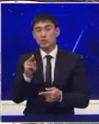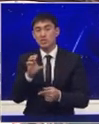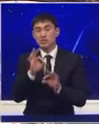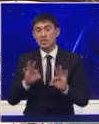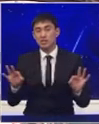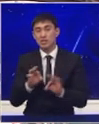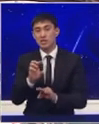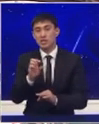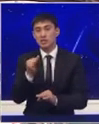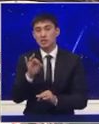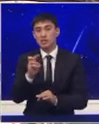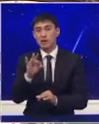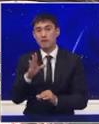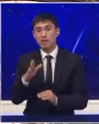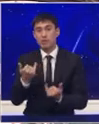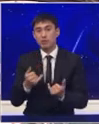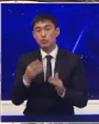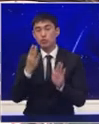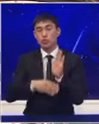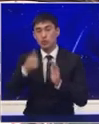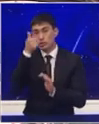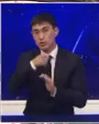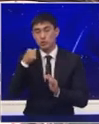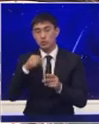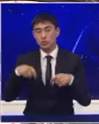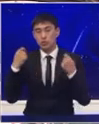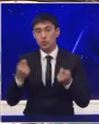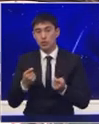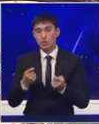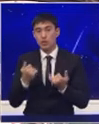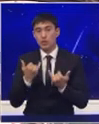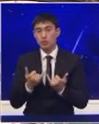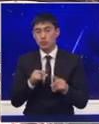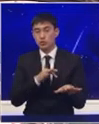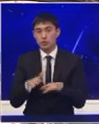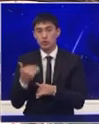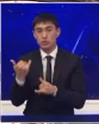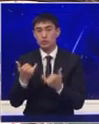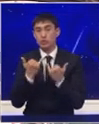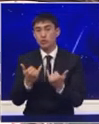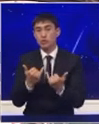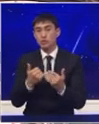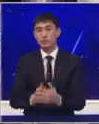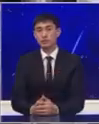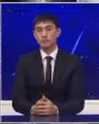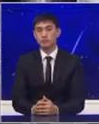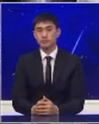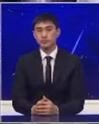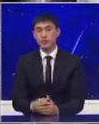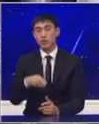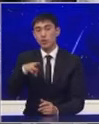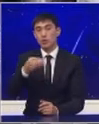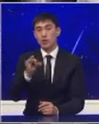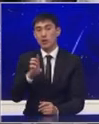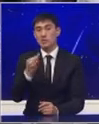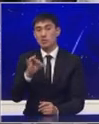Тоқпай Исабеков ағамыздың бүгін 90 жылдық тойы бүгінгі іс-шара сол кісінің құрметіне арналып жатыр. Тоқпай